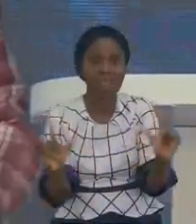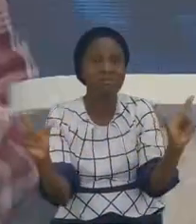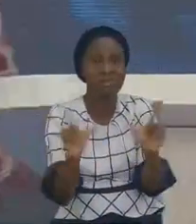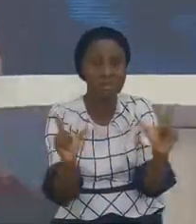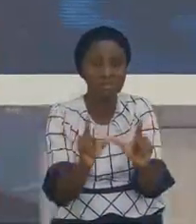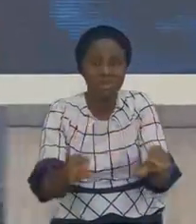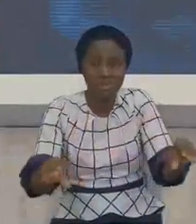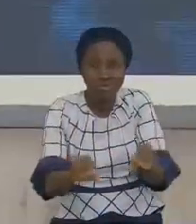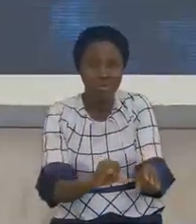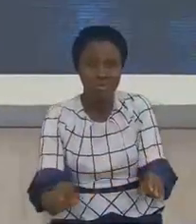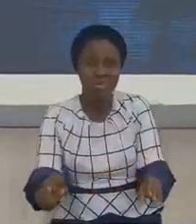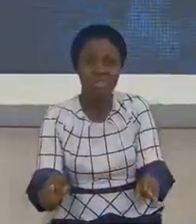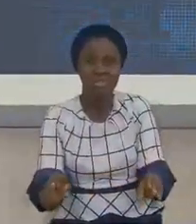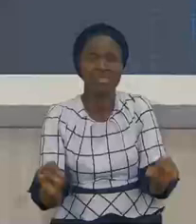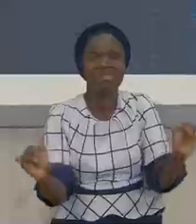progrès.